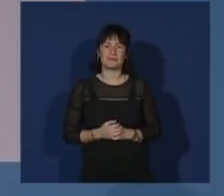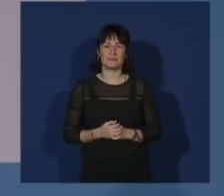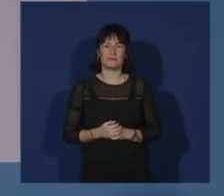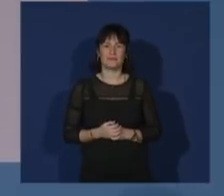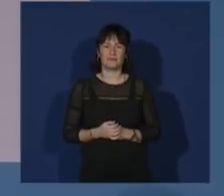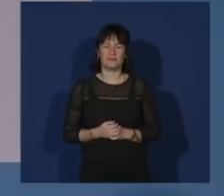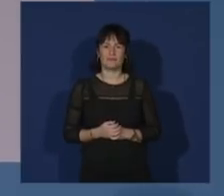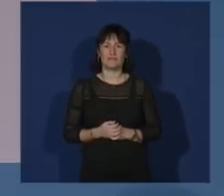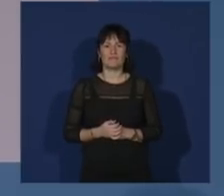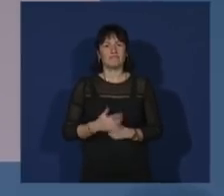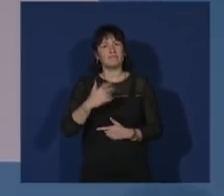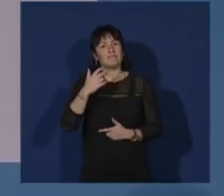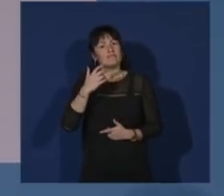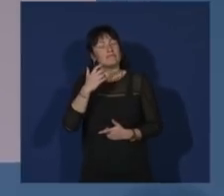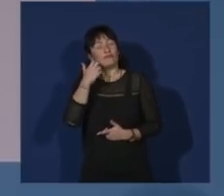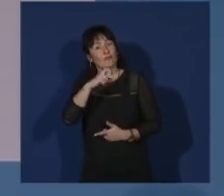Mes chers amis,